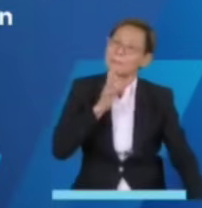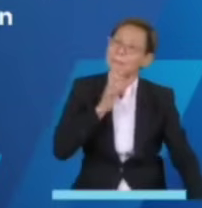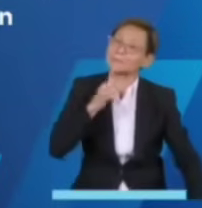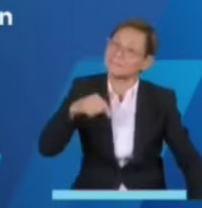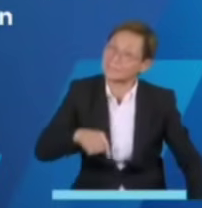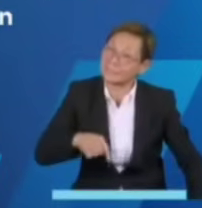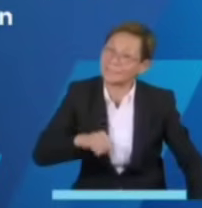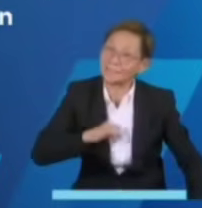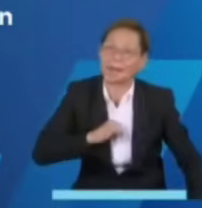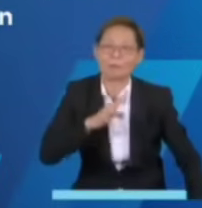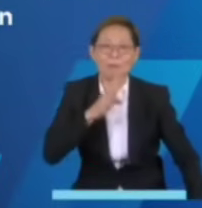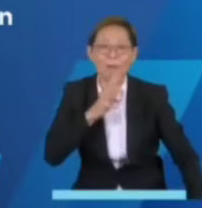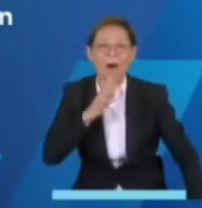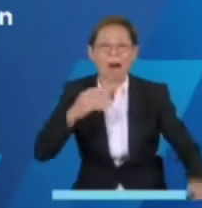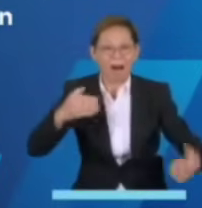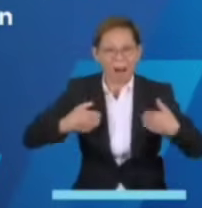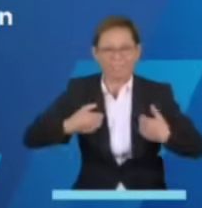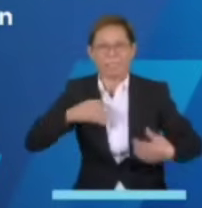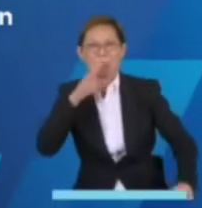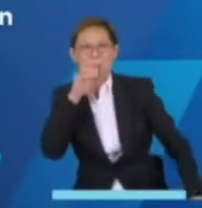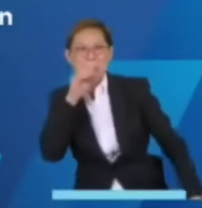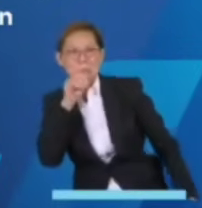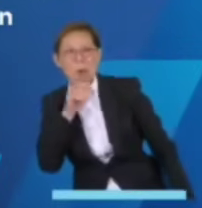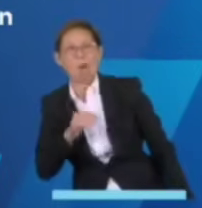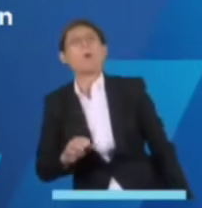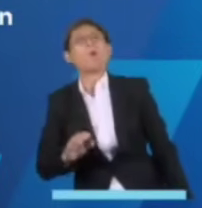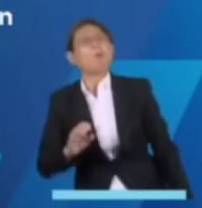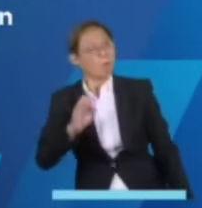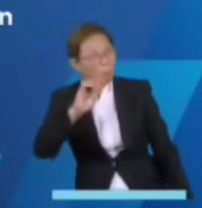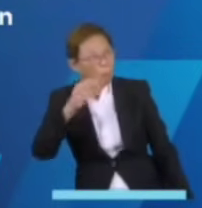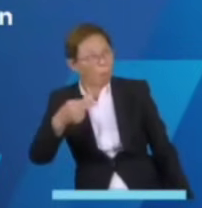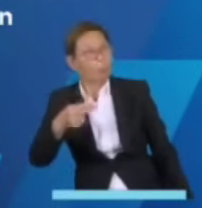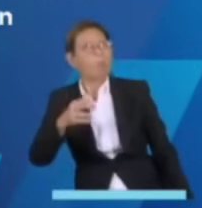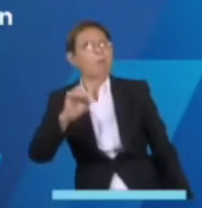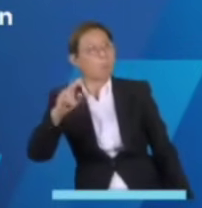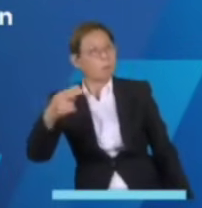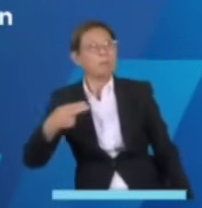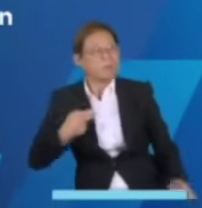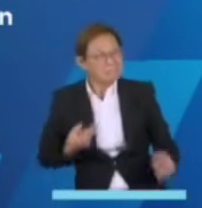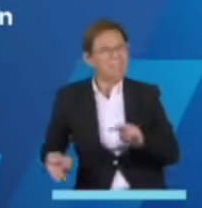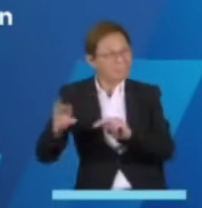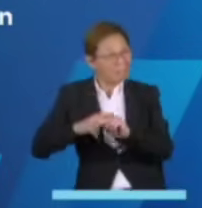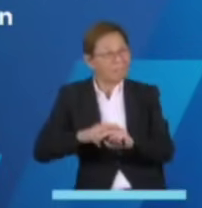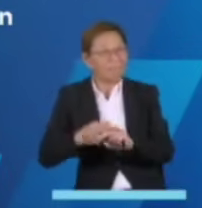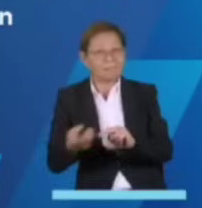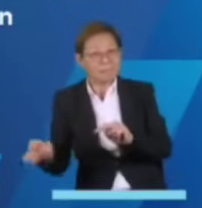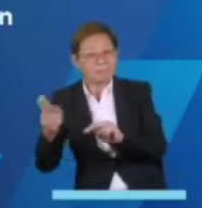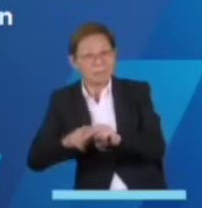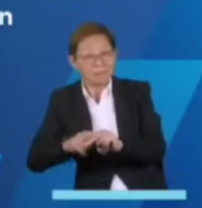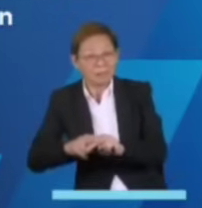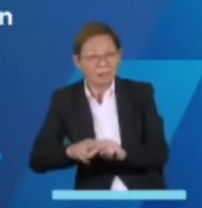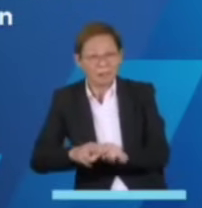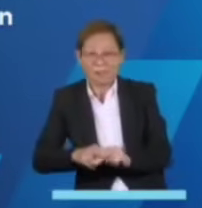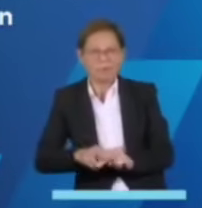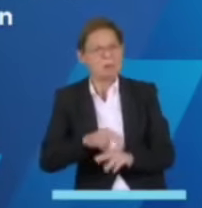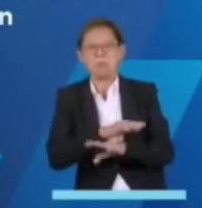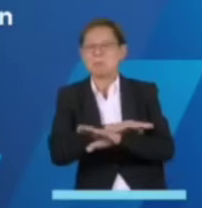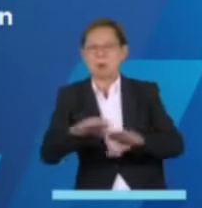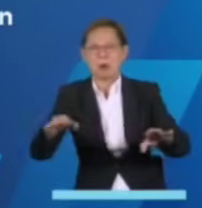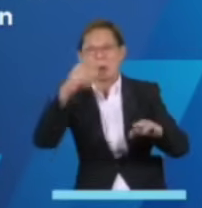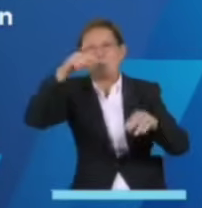sini. Ada yang mengatakan, "Oh, kita naikkan." Ya, kita naikkan tapi tidak untuk